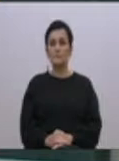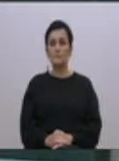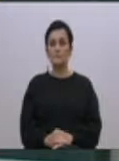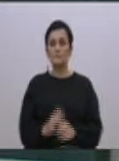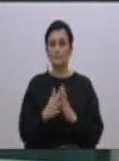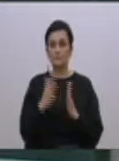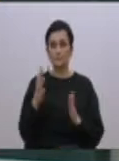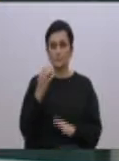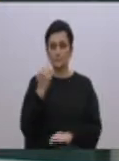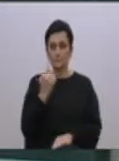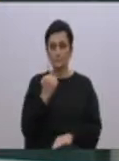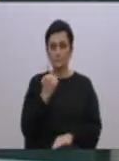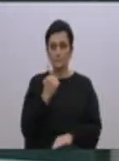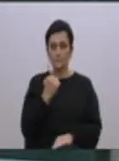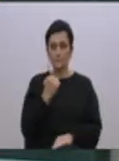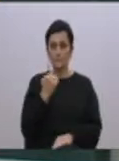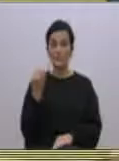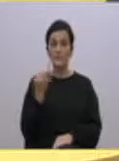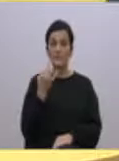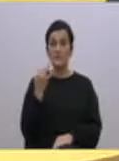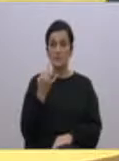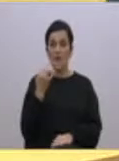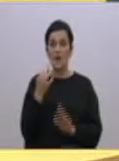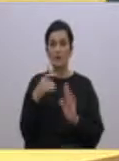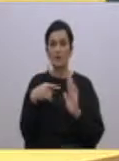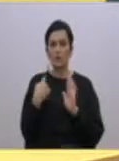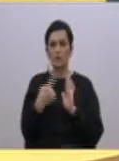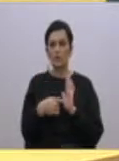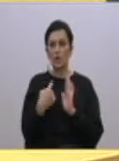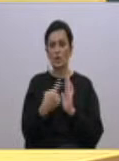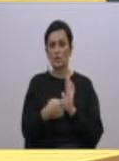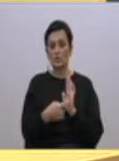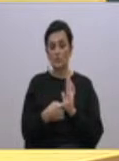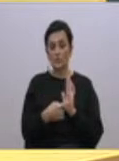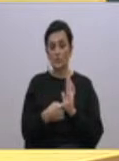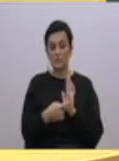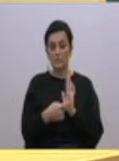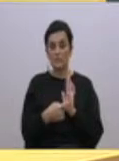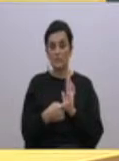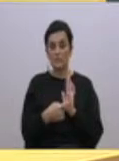Დიდი მადლობა საინტერესო შეკითხვებისთვის.